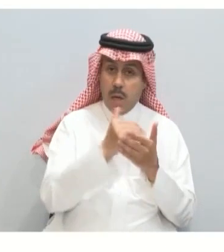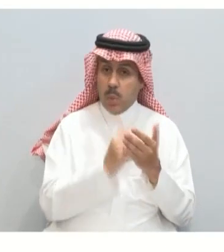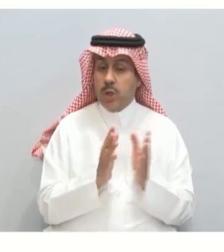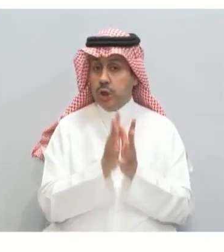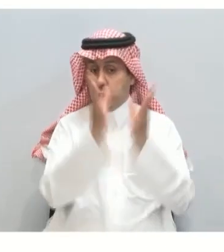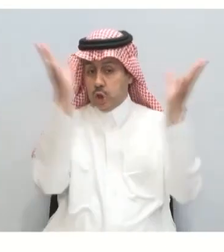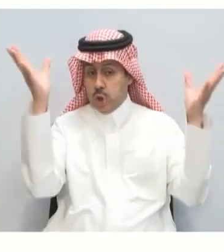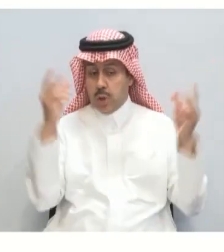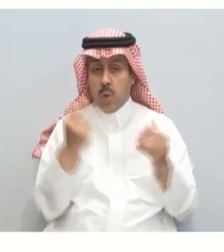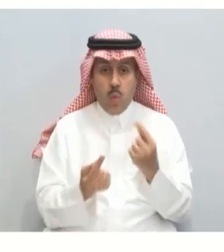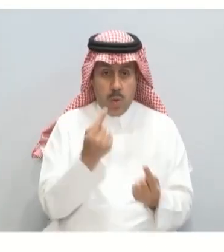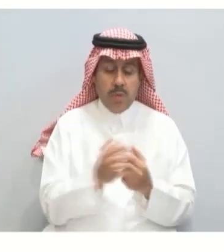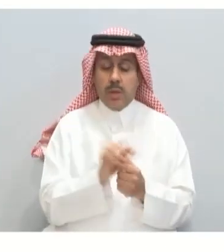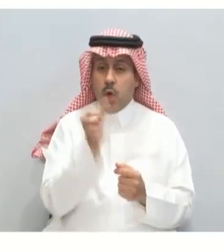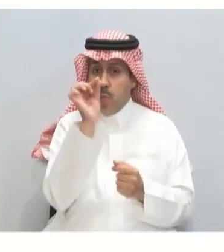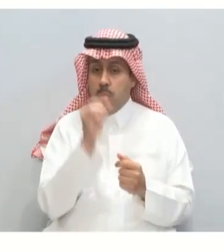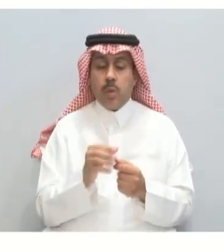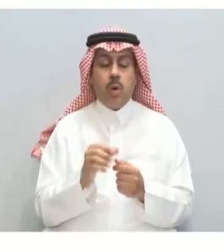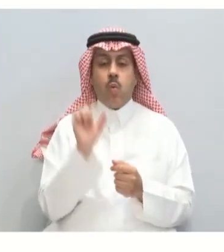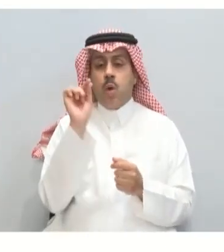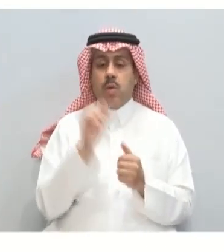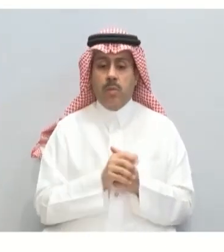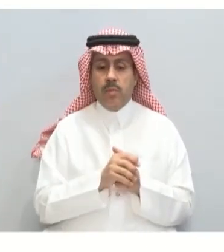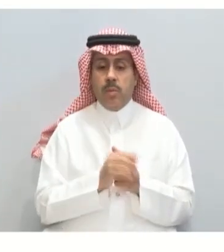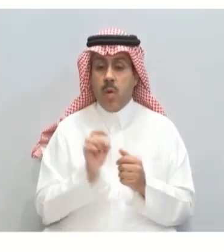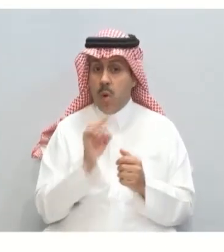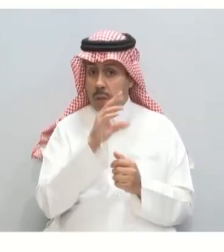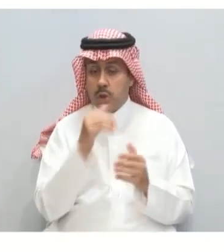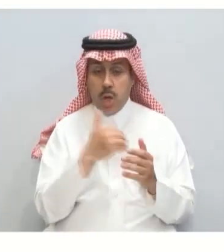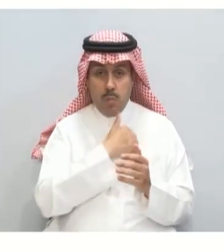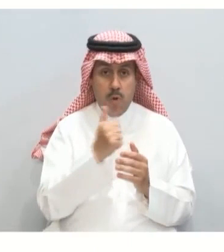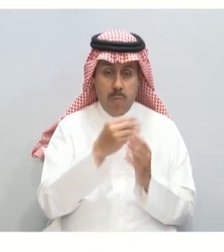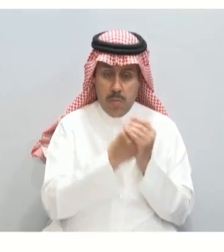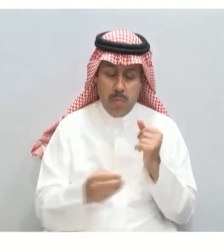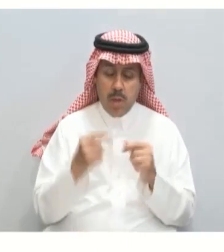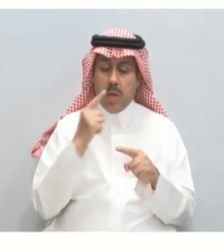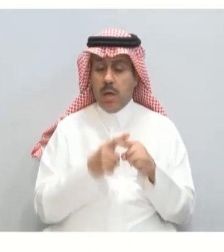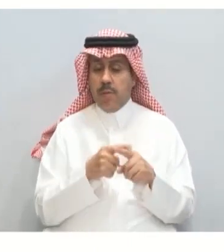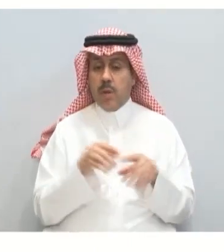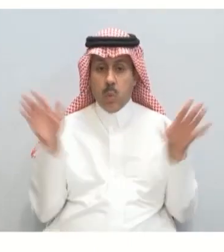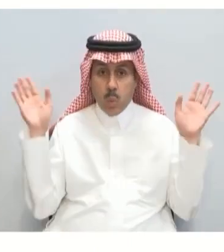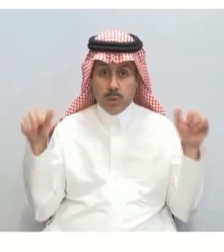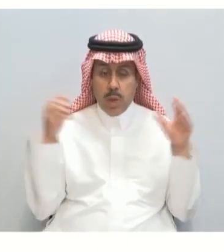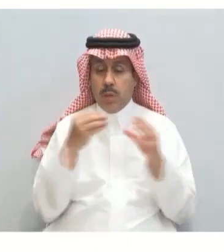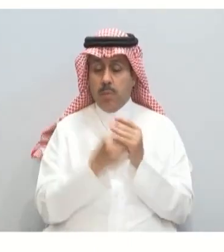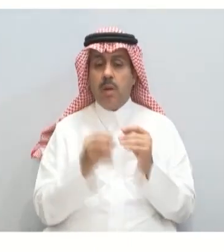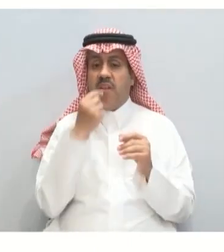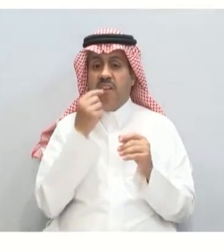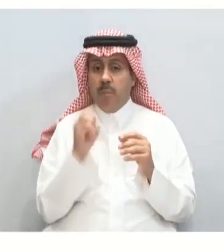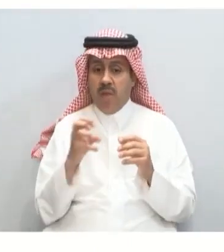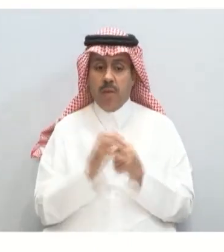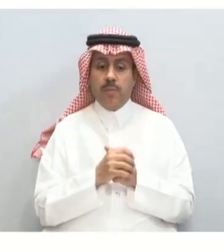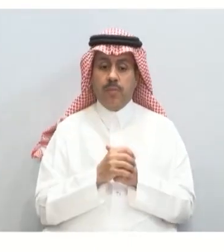الاشجار والنبات من الحبوب والنوى واخراج المؤمن من الكافر والطائر من البيضه ونحو